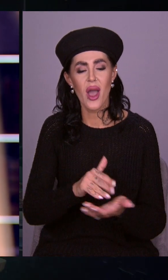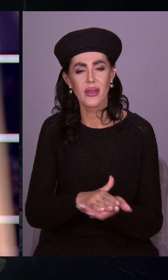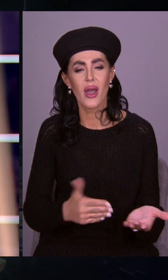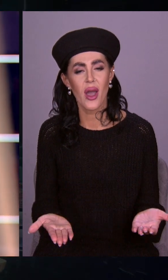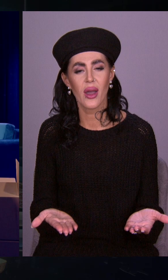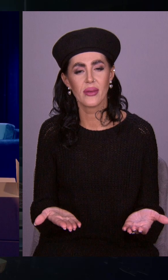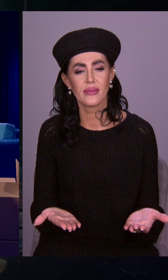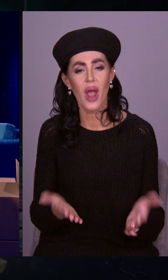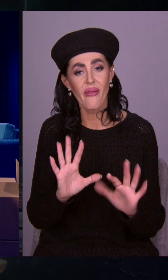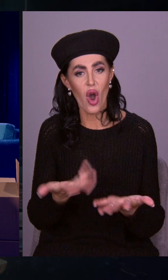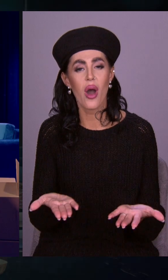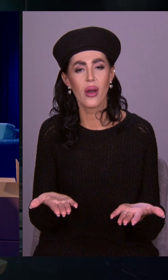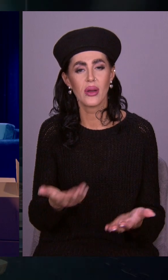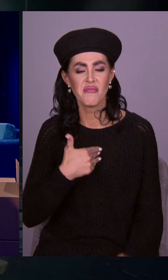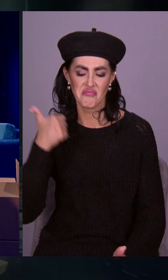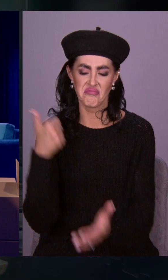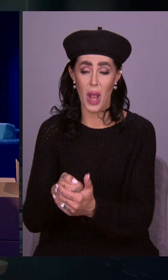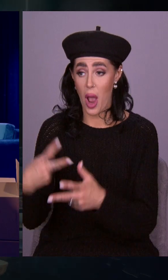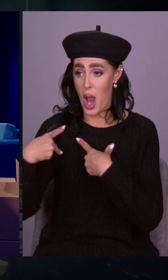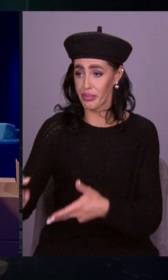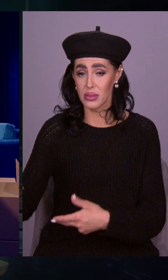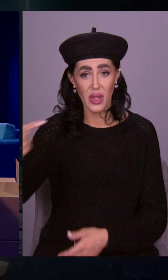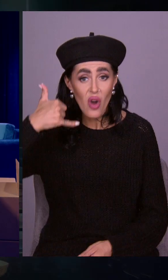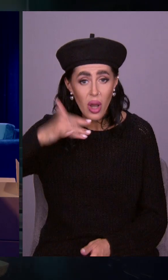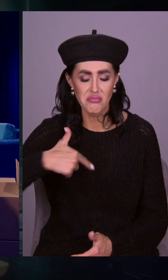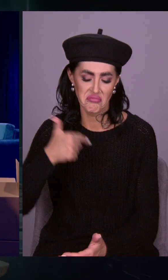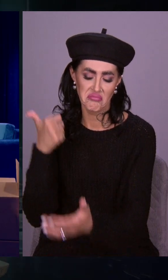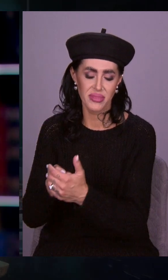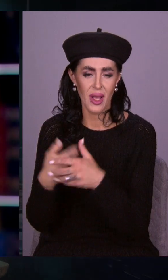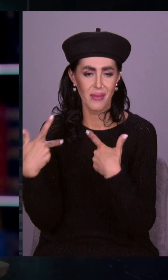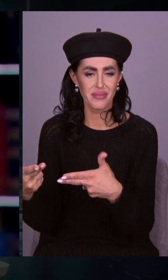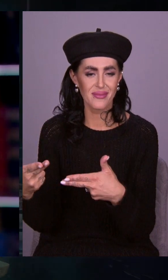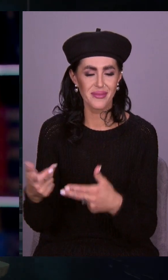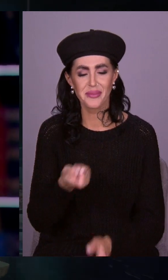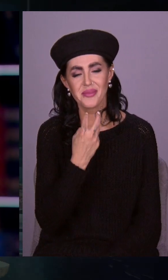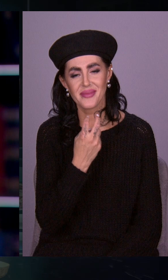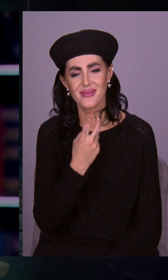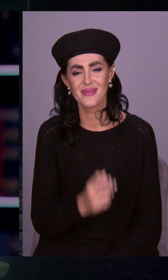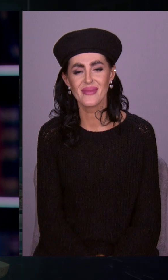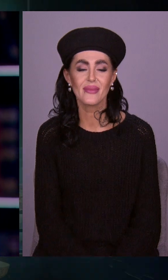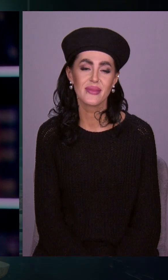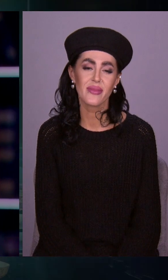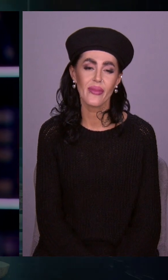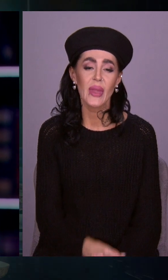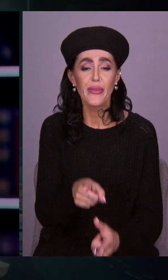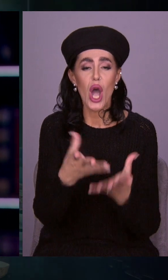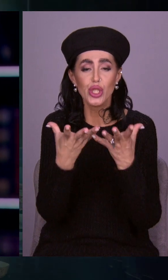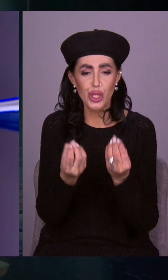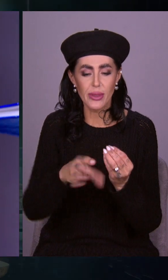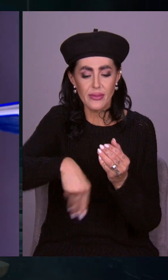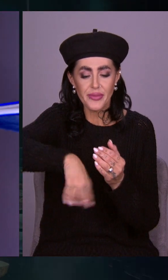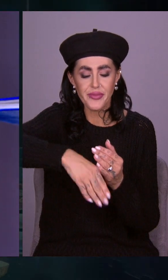і те зробила. Да, я скину. Будь ласка, Тимур, давайте ще кружочок. Це ще разочок. Добре. Але з дзвінками в